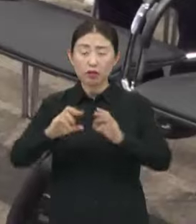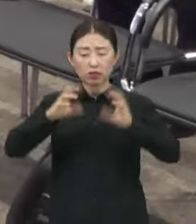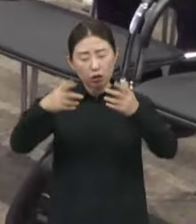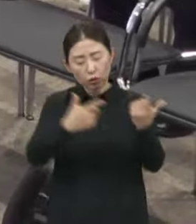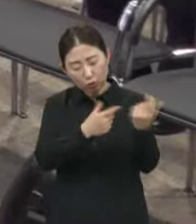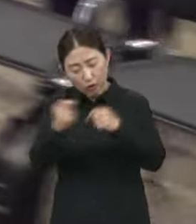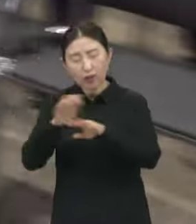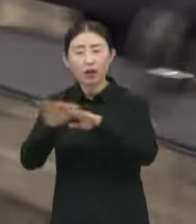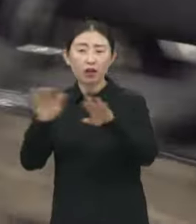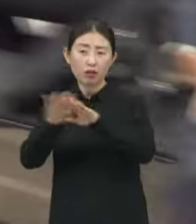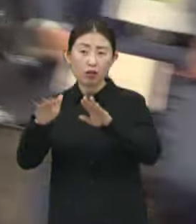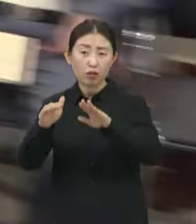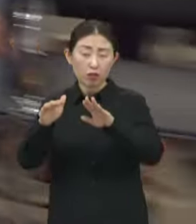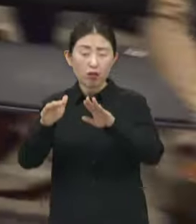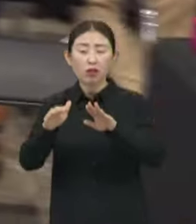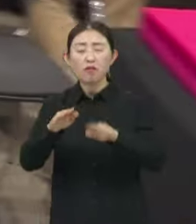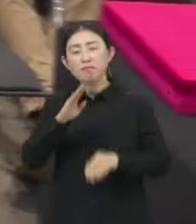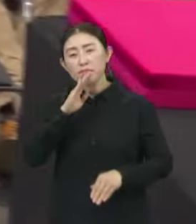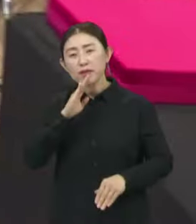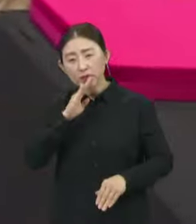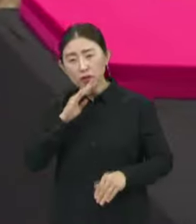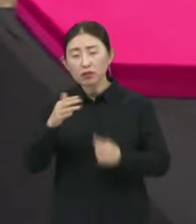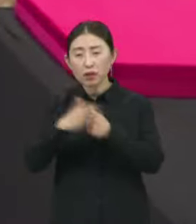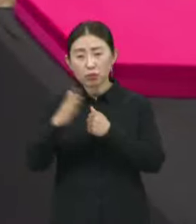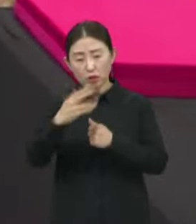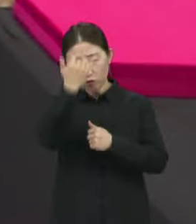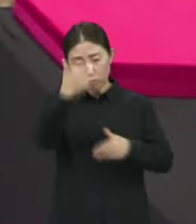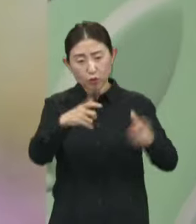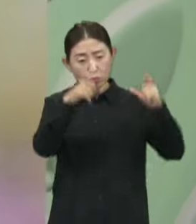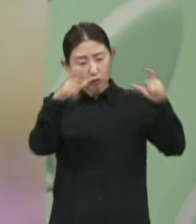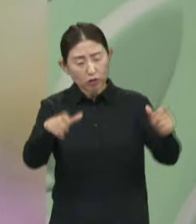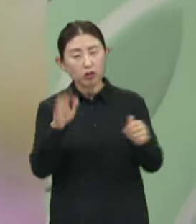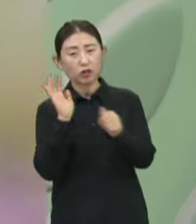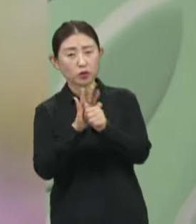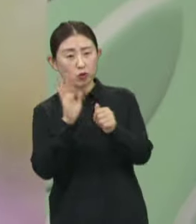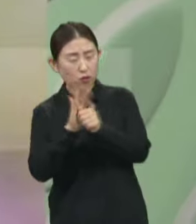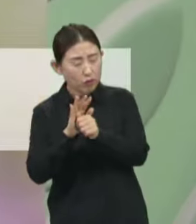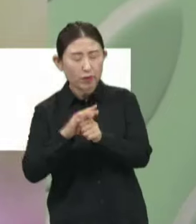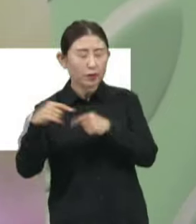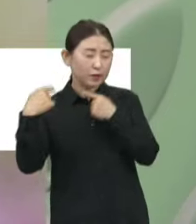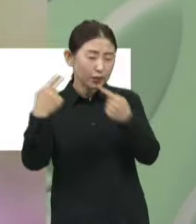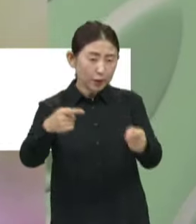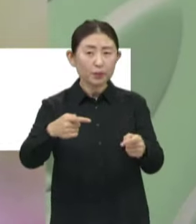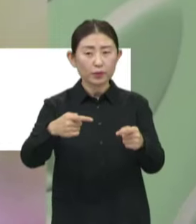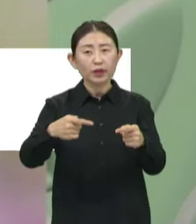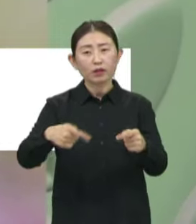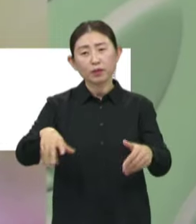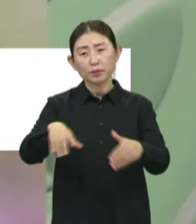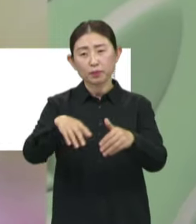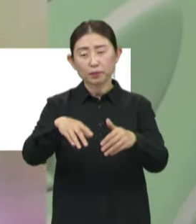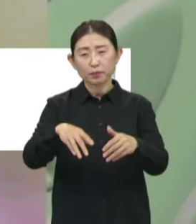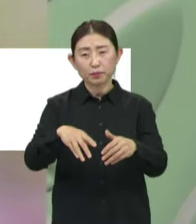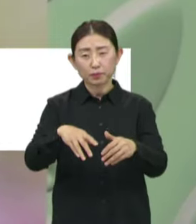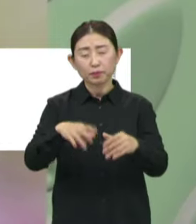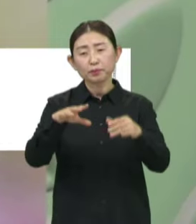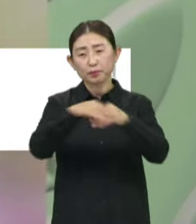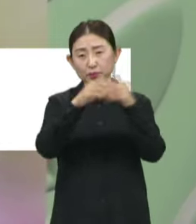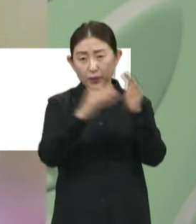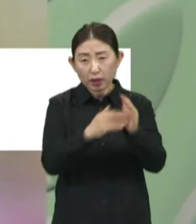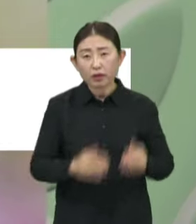충남도와 협력에 적극적으로 동참하겠다는 뜻을 밝혔습니다. So there's very much to say for this technology, and it